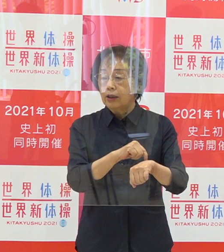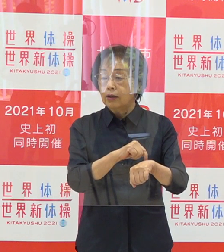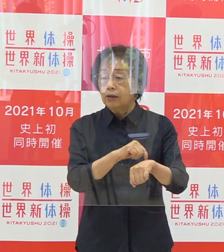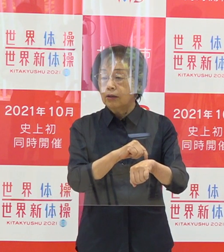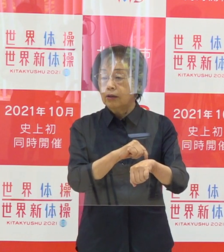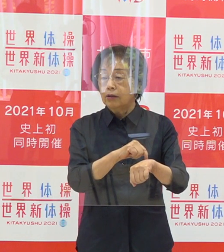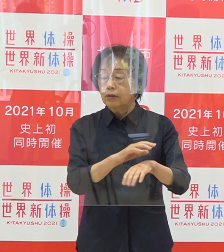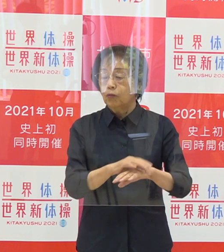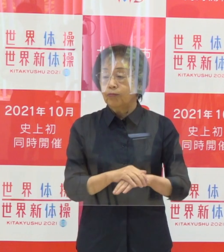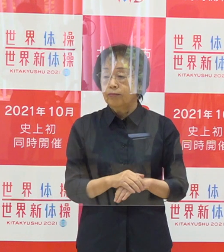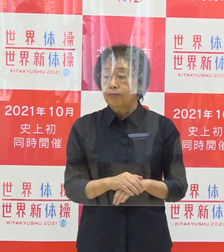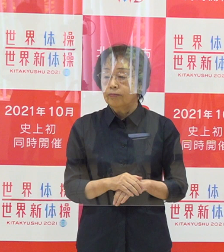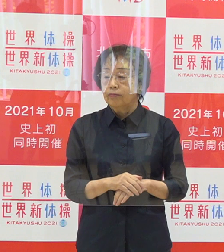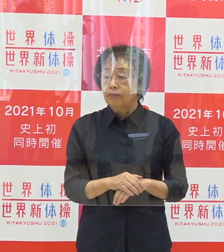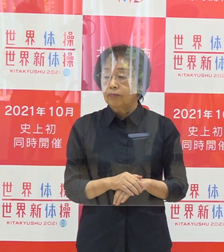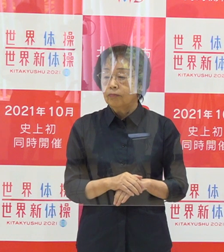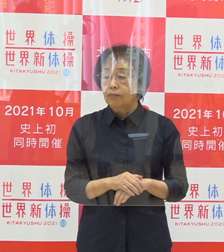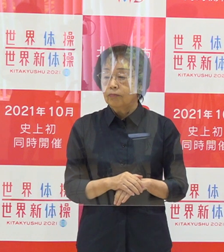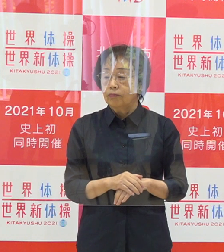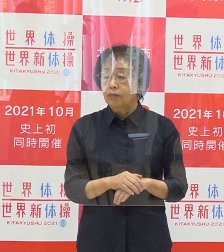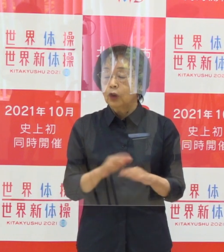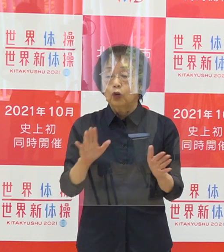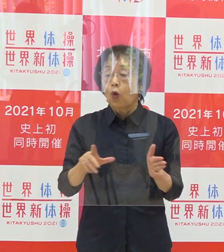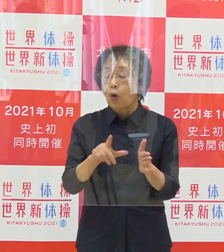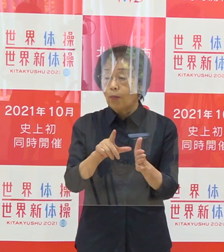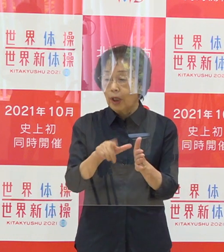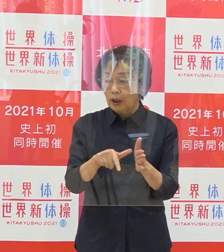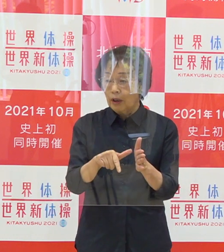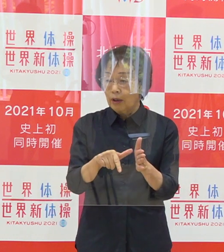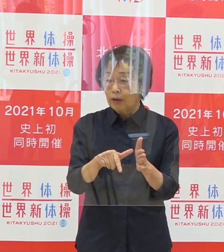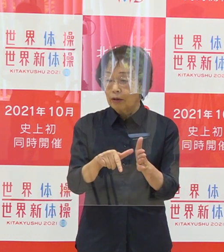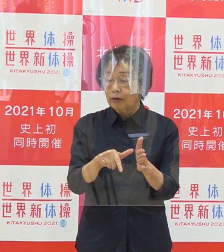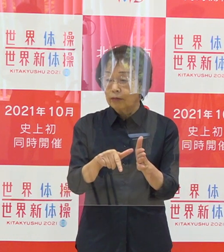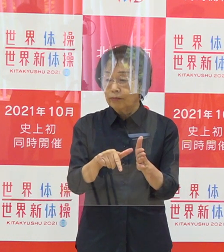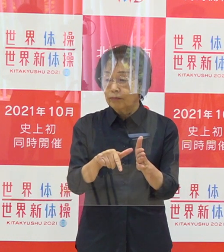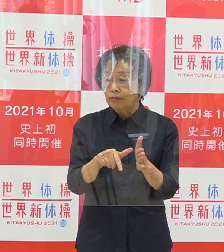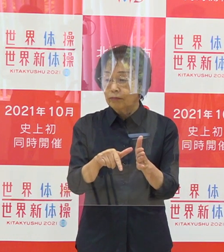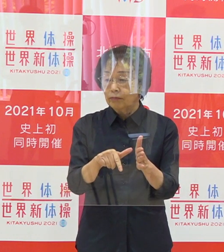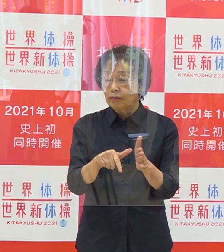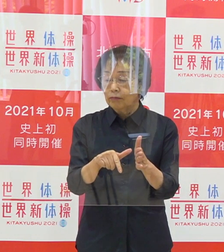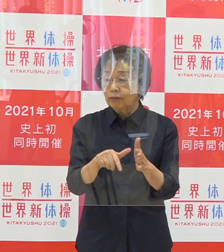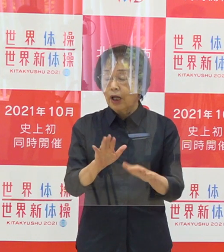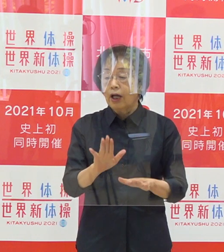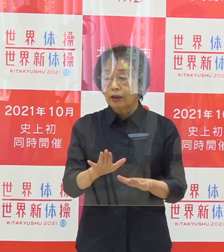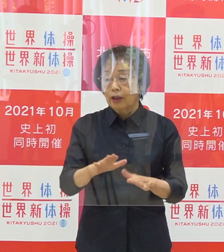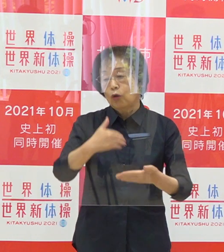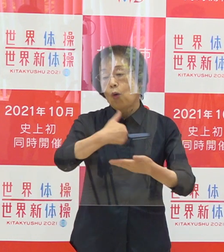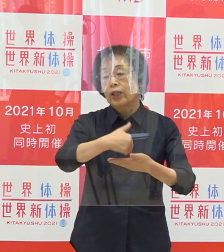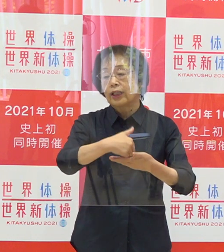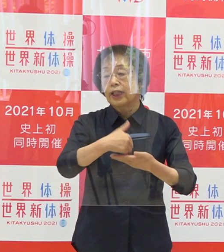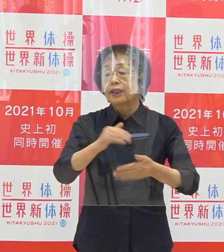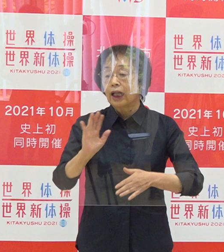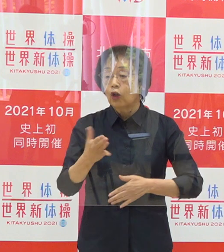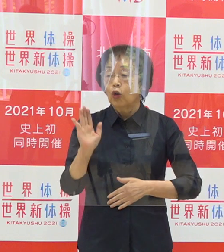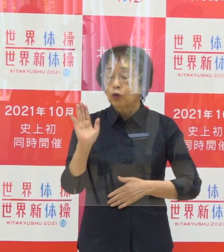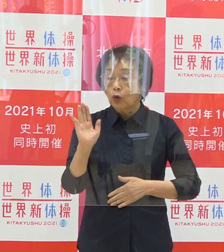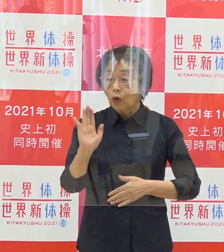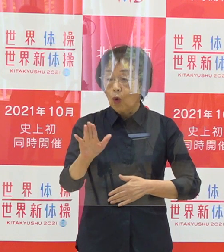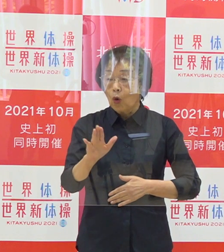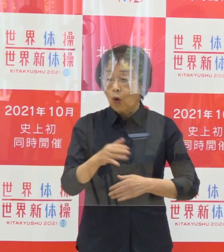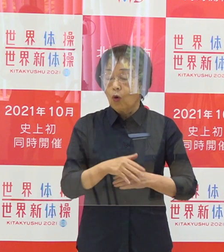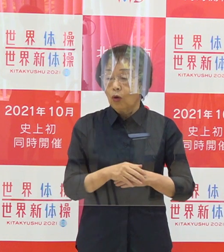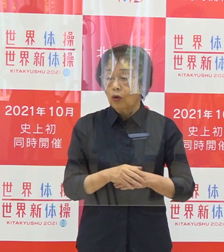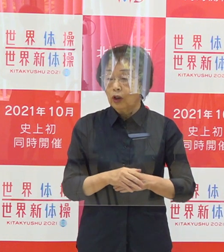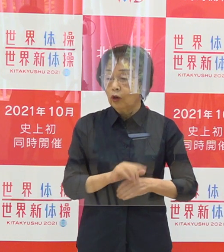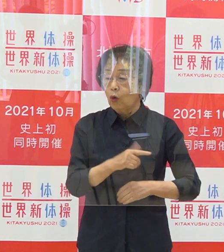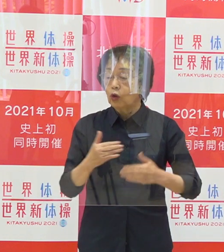証明をお持ちになって、その場での入場を断ったケースが、あったということでしたけども、その後会期が続く中